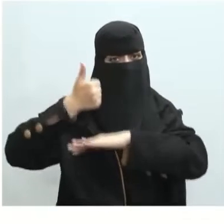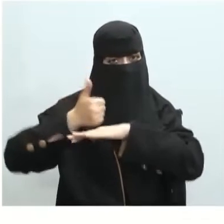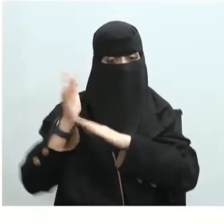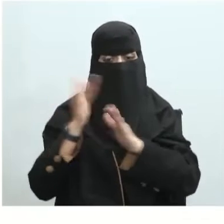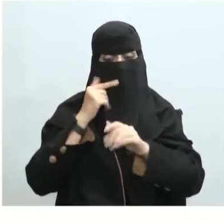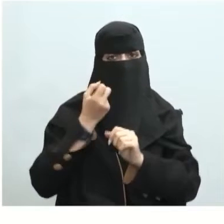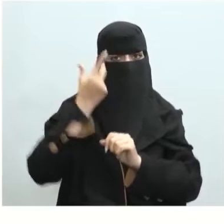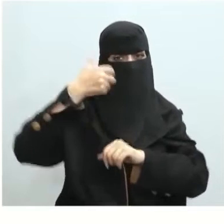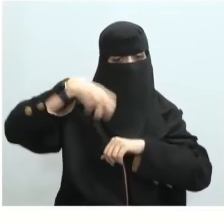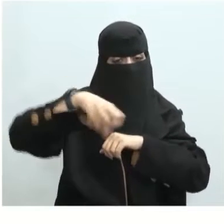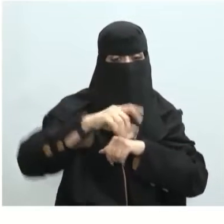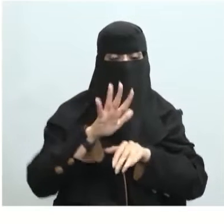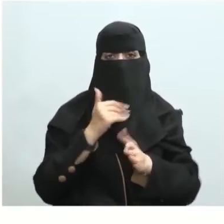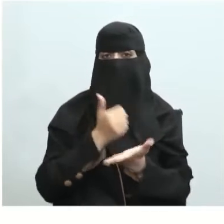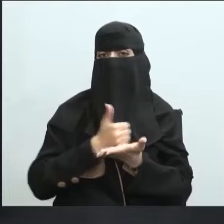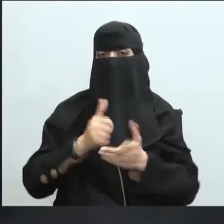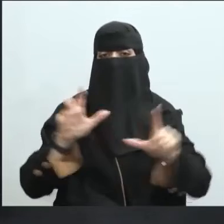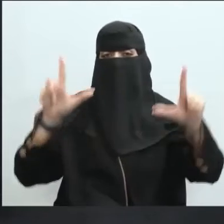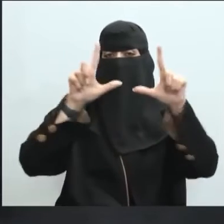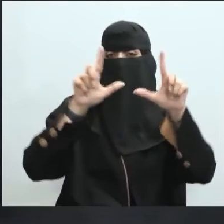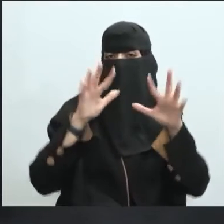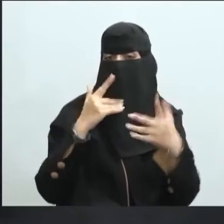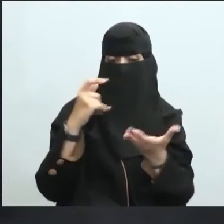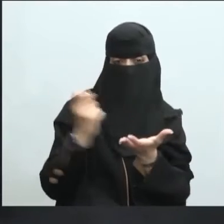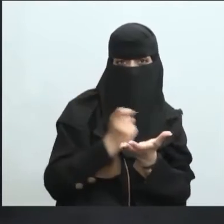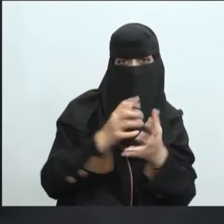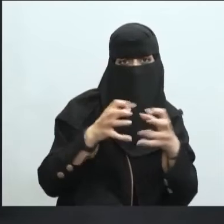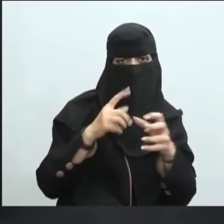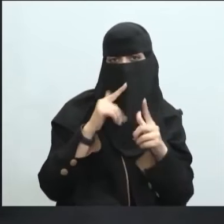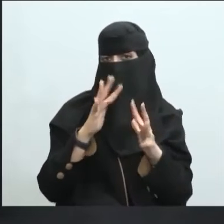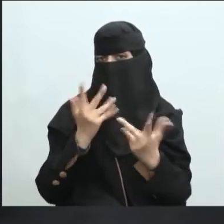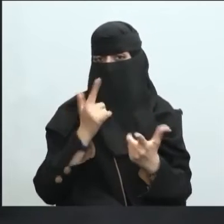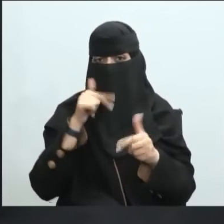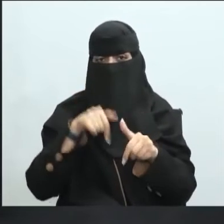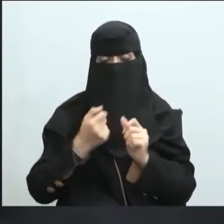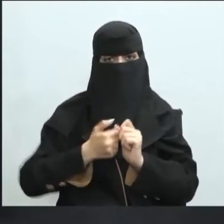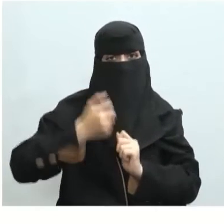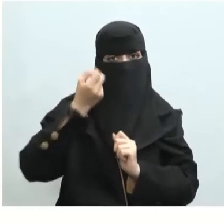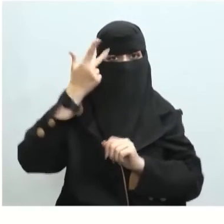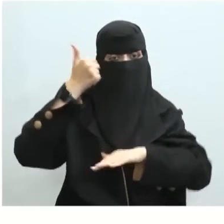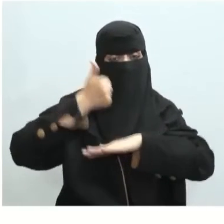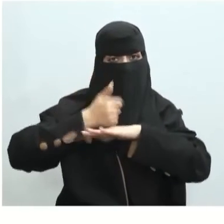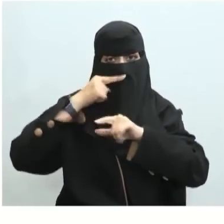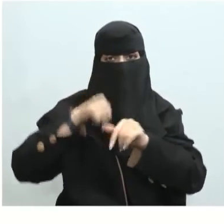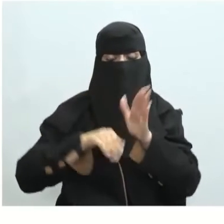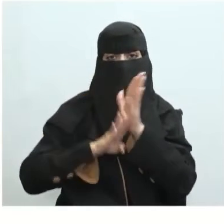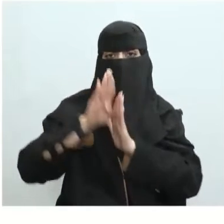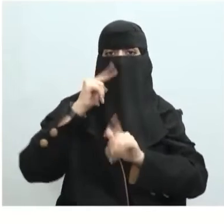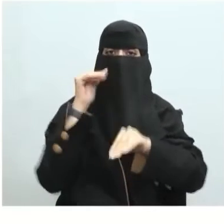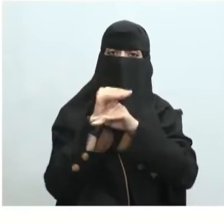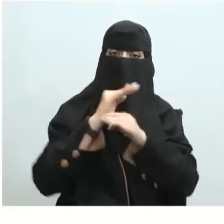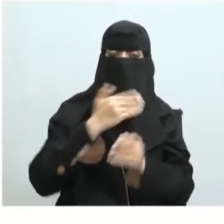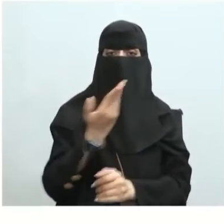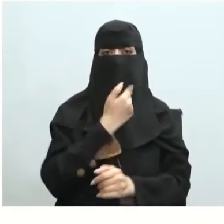الجزئيه ثم اسلوب العرض كيف ستعرض هذا الموضوع ف الافكار الرئيسه تطوير التعلم واثره على